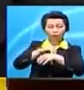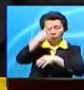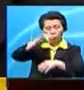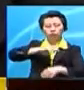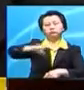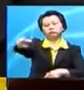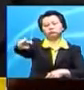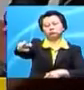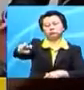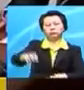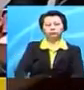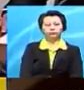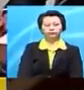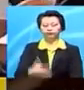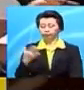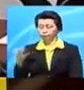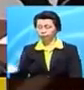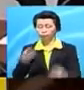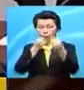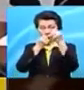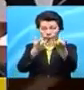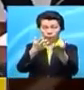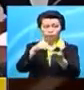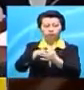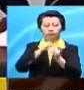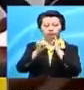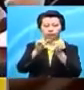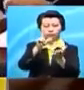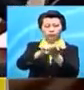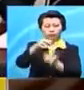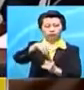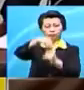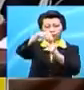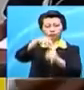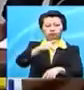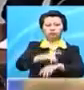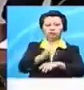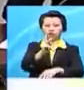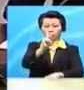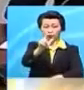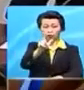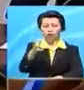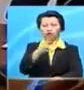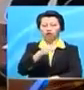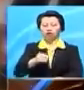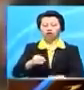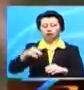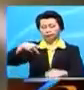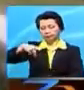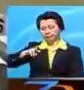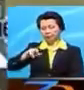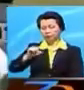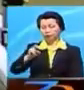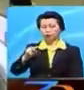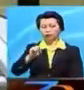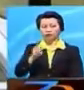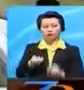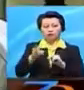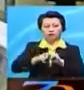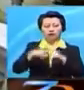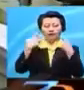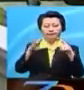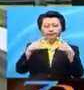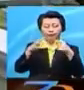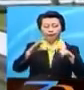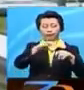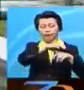travellers. Beliau memaklumkan perkara itu dalam sidang media khas di Ibu Negara. Sementara itu, pihak prasarana juga akan menambah 14 tren